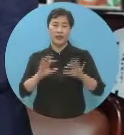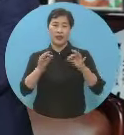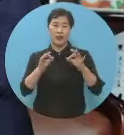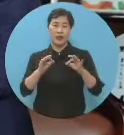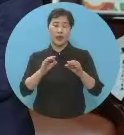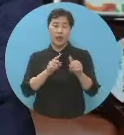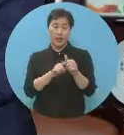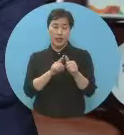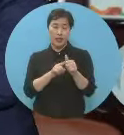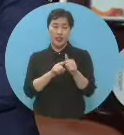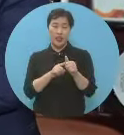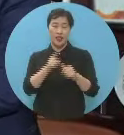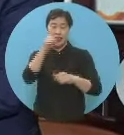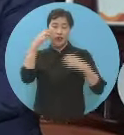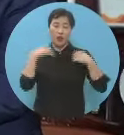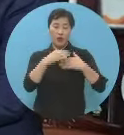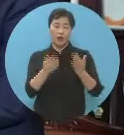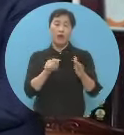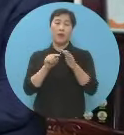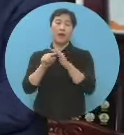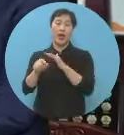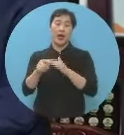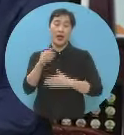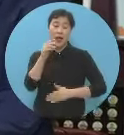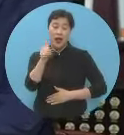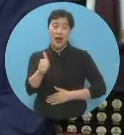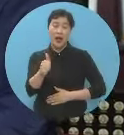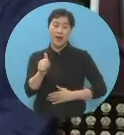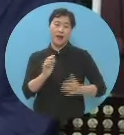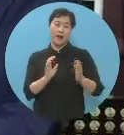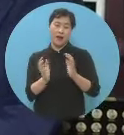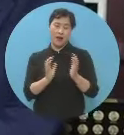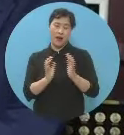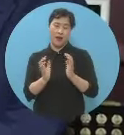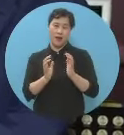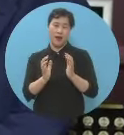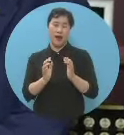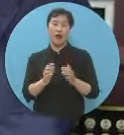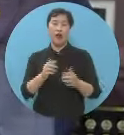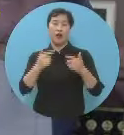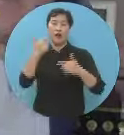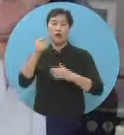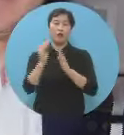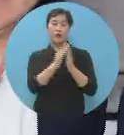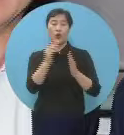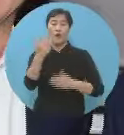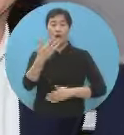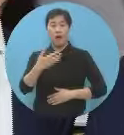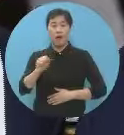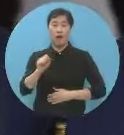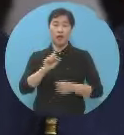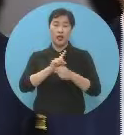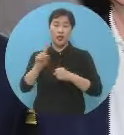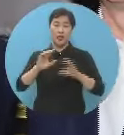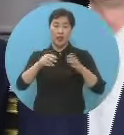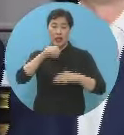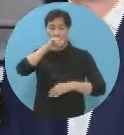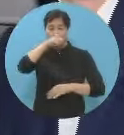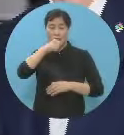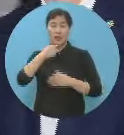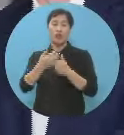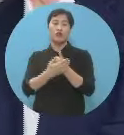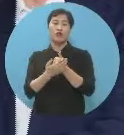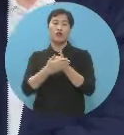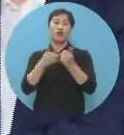김영록 전라남도지사는 정부 부처를 방문해 장관들과 간담회를 하고 6조 8천억 원에 이르는 내년 국비